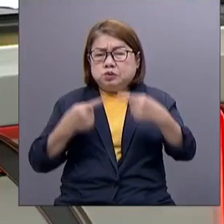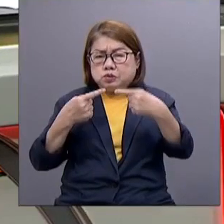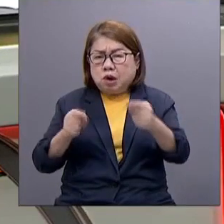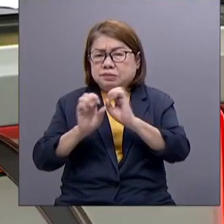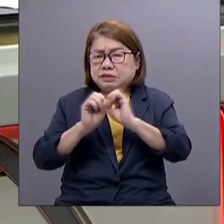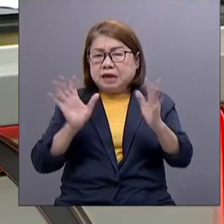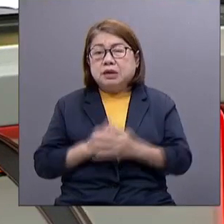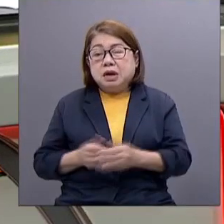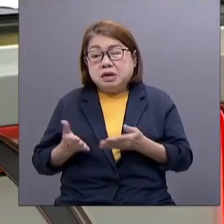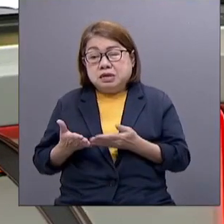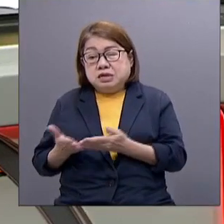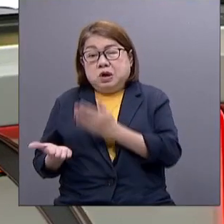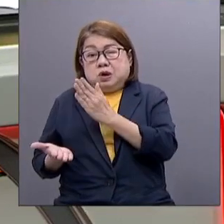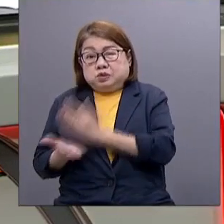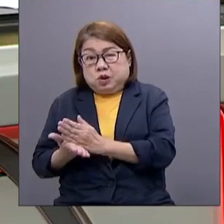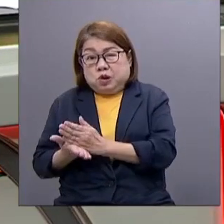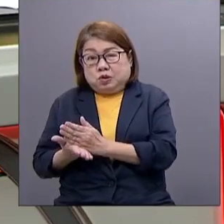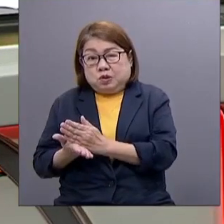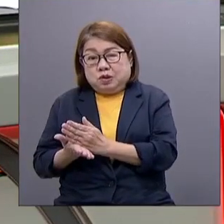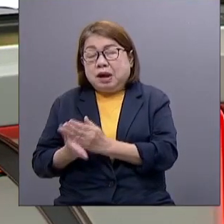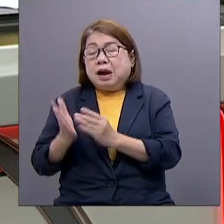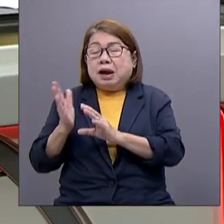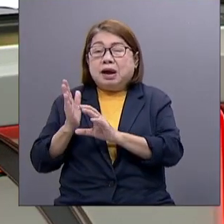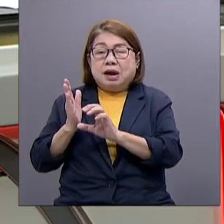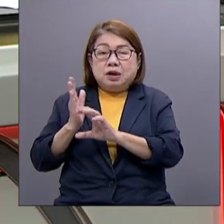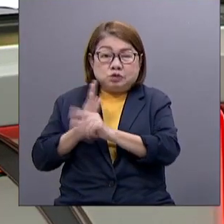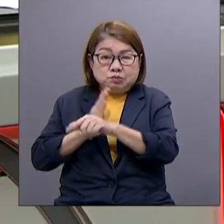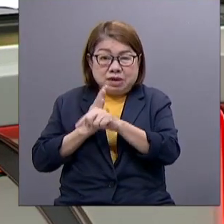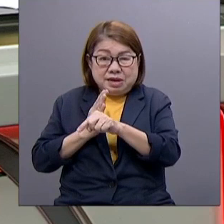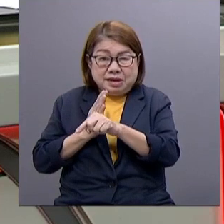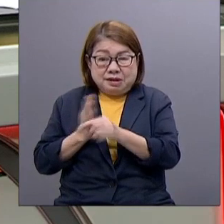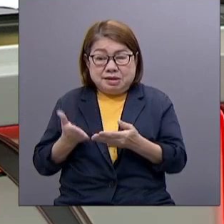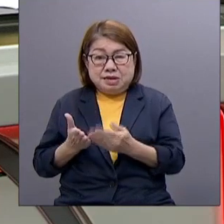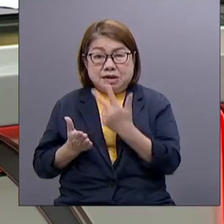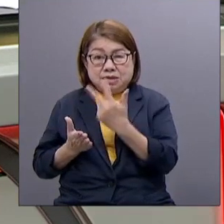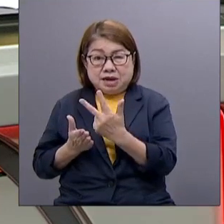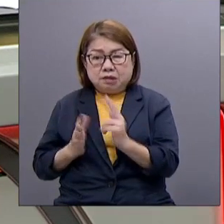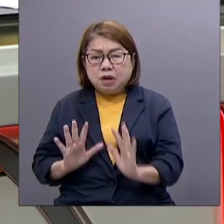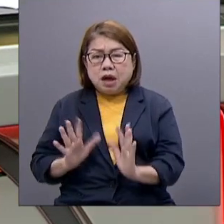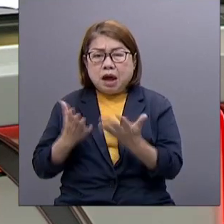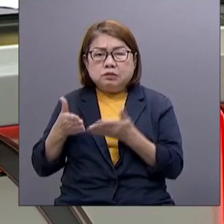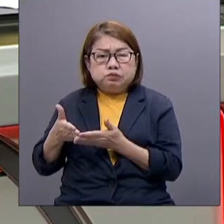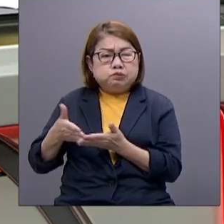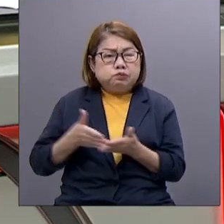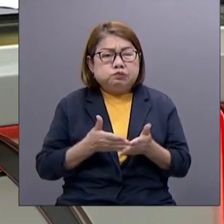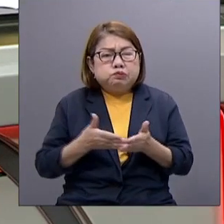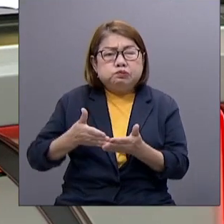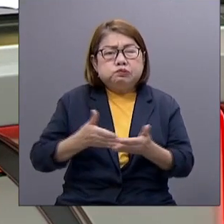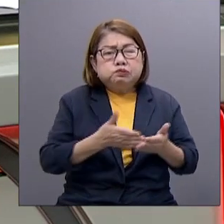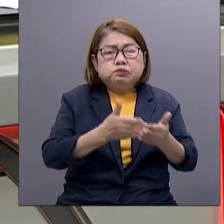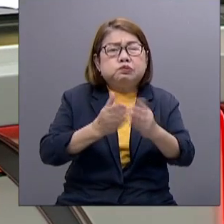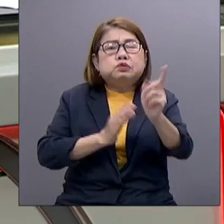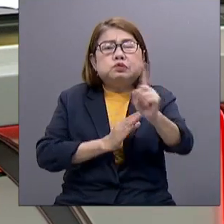ตั้งแต่ออกจากท่าเทียบเรือตำรวจน้ำสัตหีบเรือทั้ง 3ลำไปที่ไหนกันแน่ค่ะนี่เป็นข้อสังเกตที่